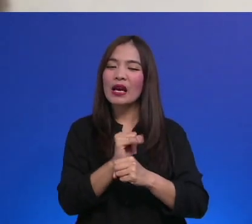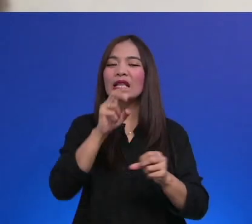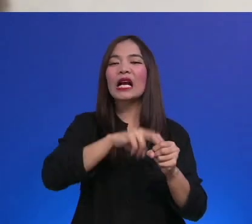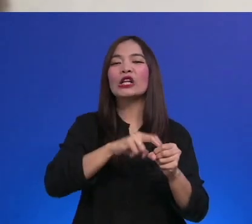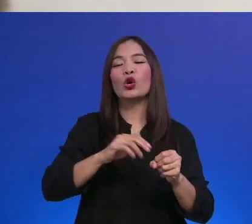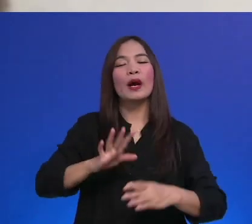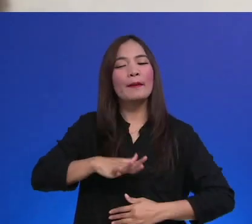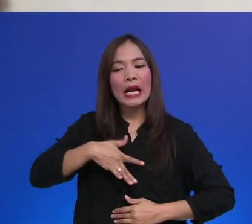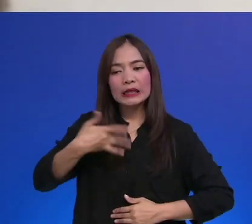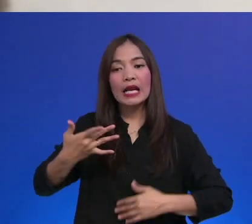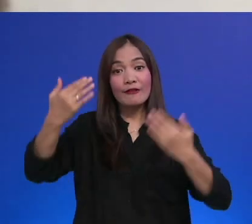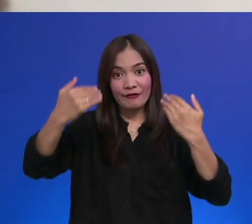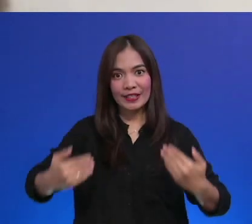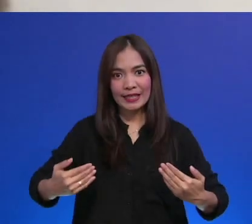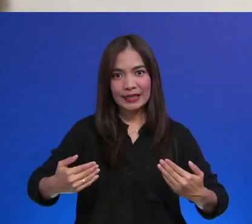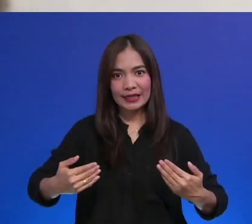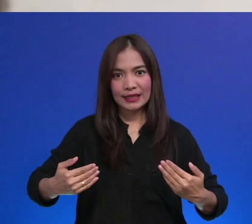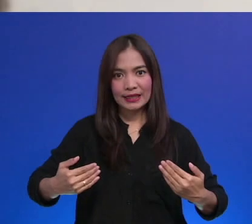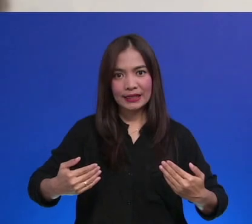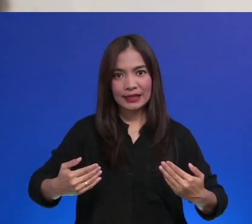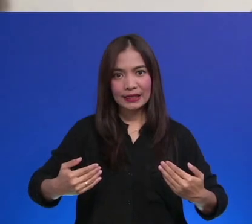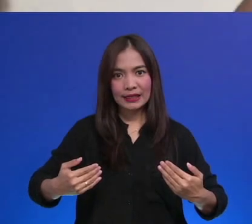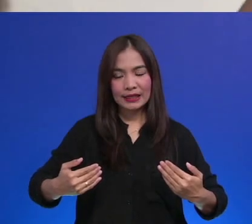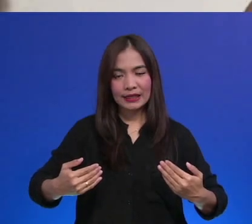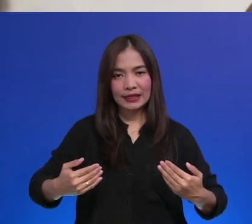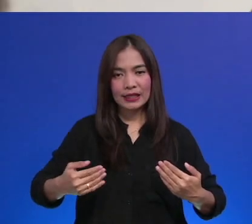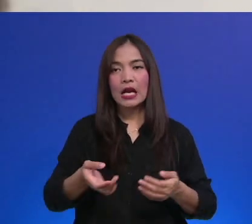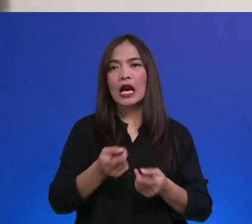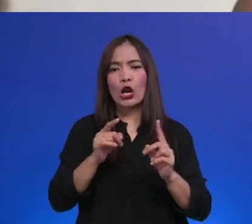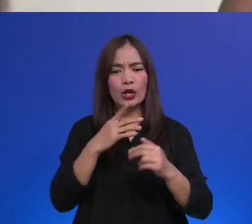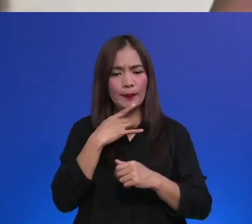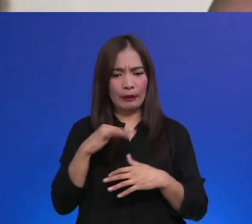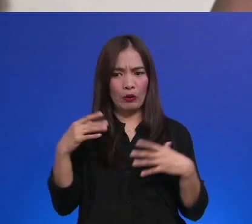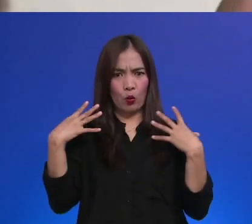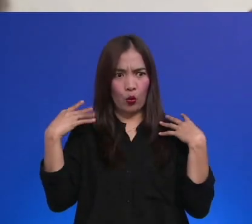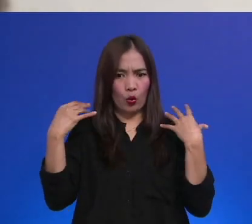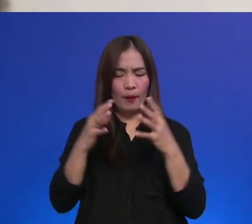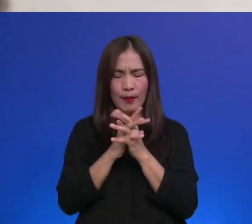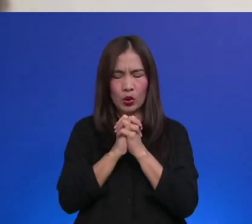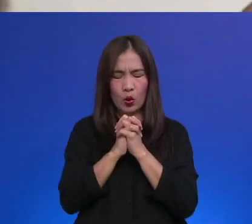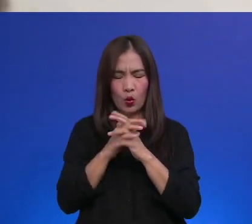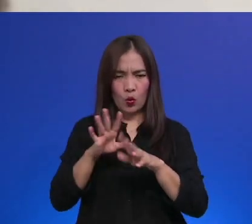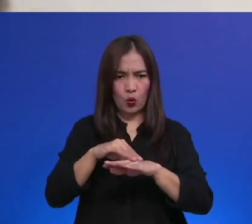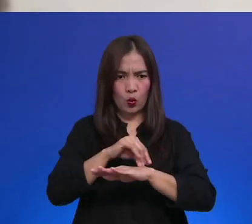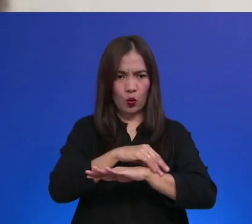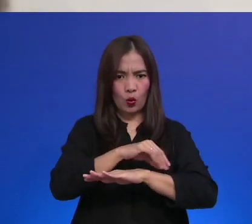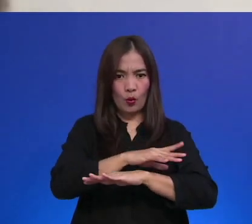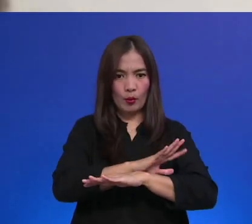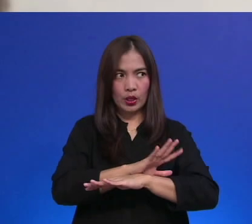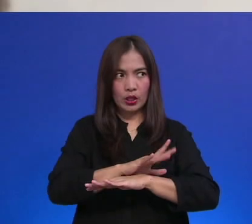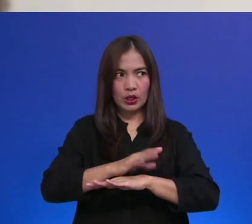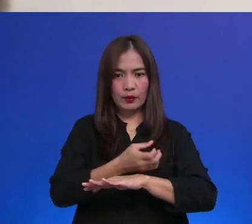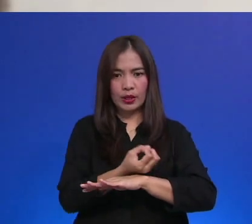perasaan fisik maksud saya ya kalau merinding merinding waktu berdoa bulu Kuduk kita berdiri